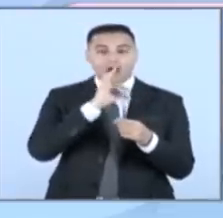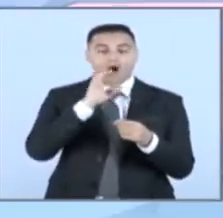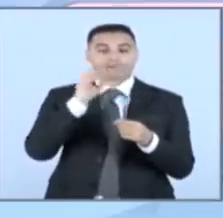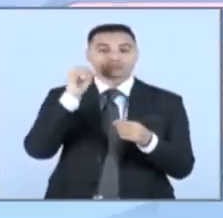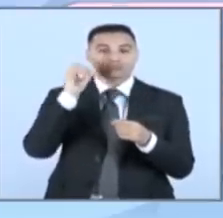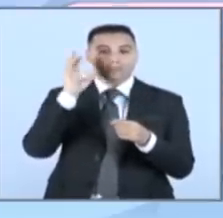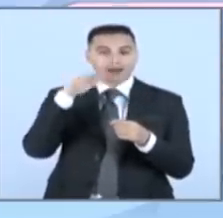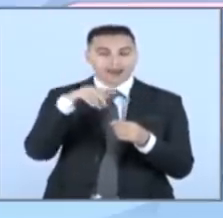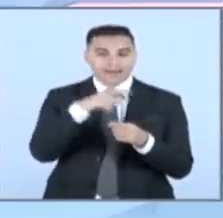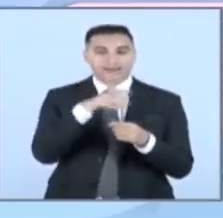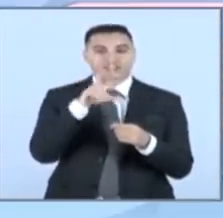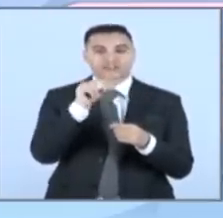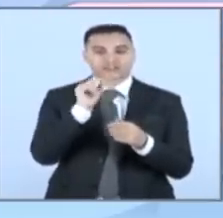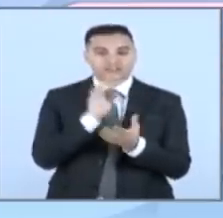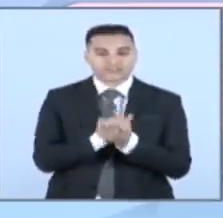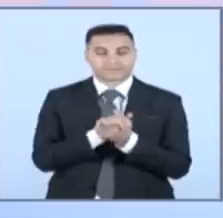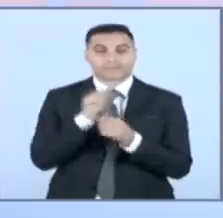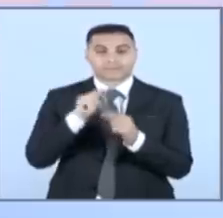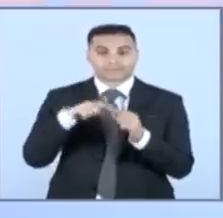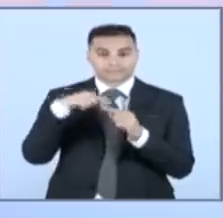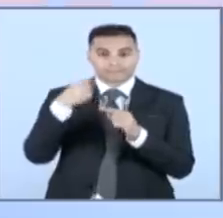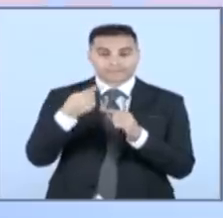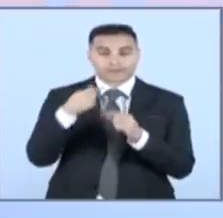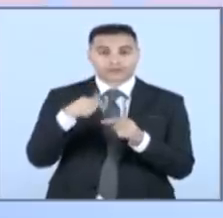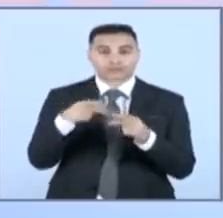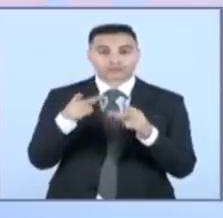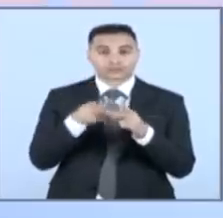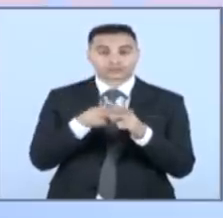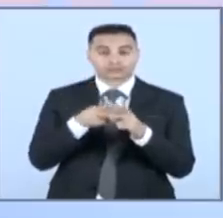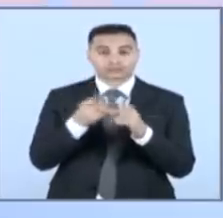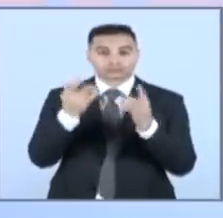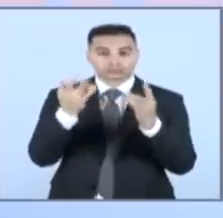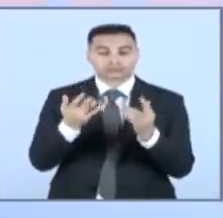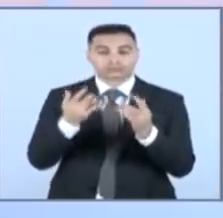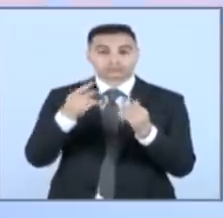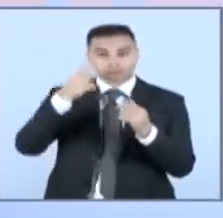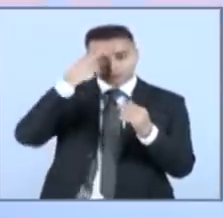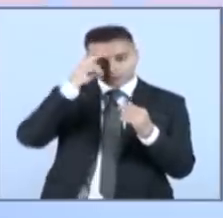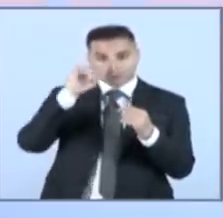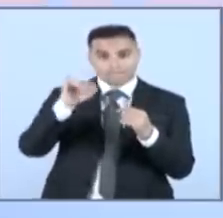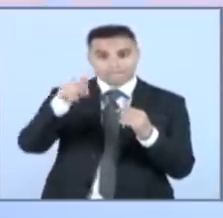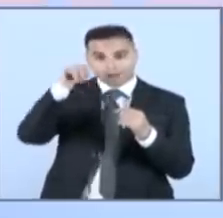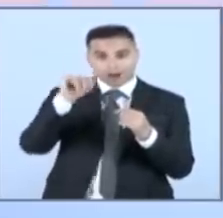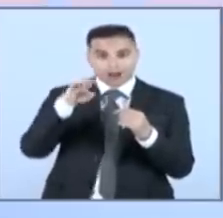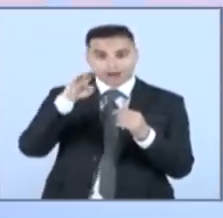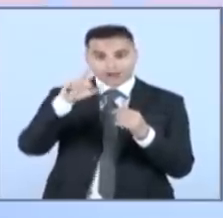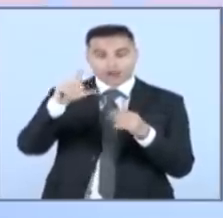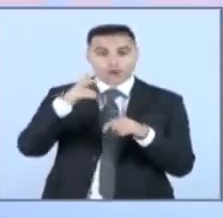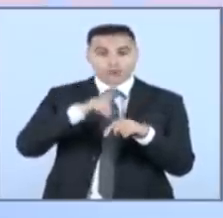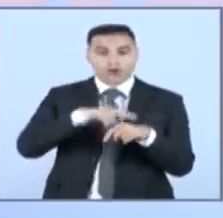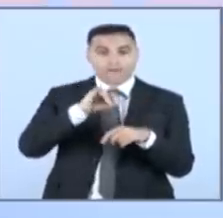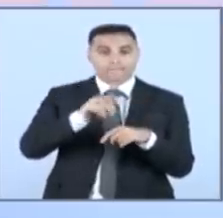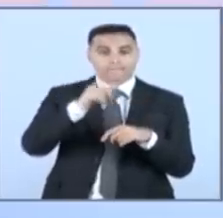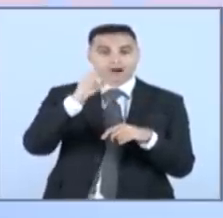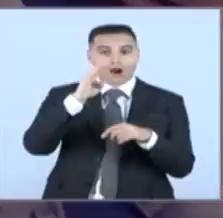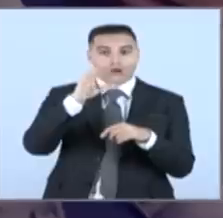الأليوبية 20. ومعانا النهاردة في الاستوديو مايكل وماركو جاد.